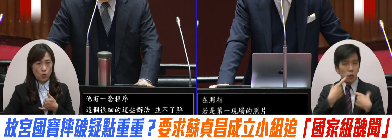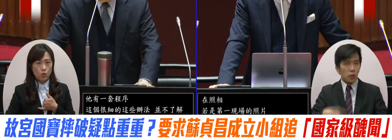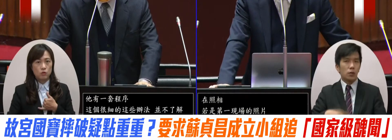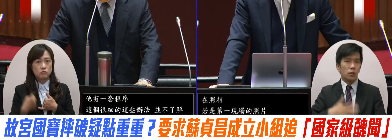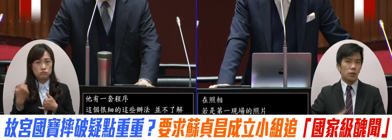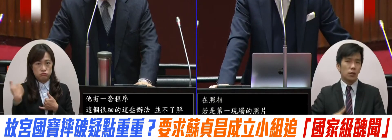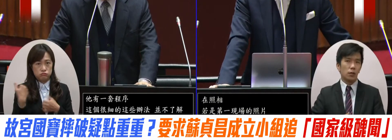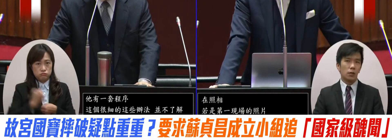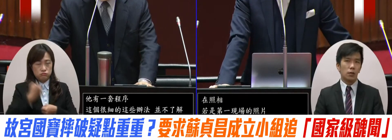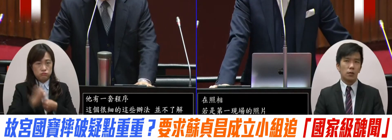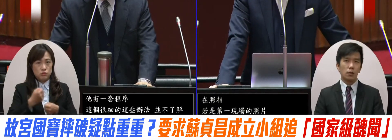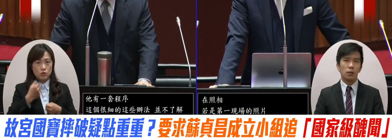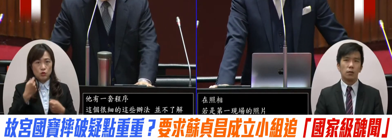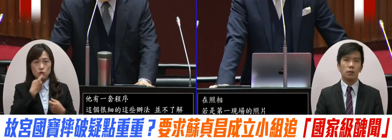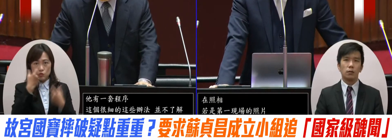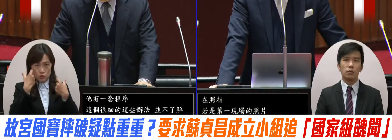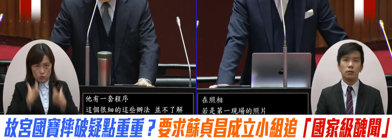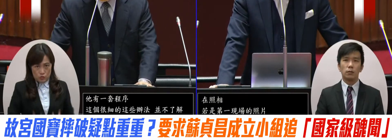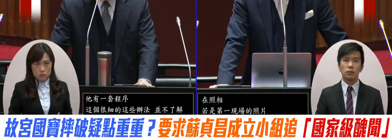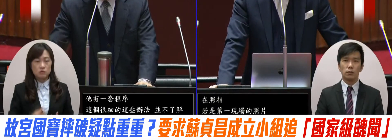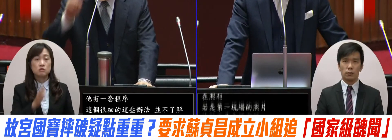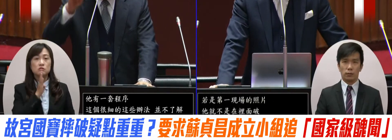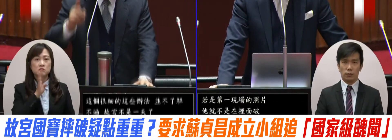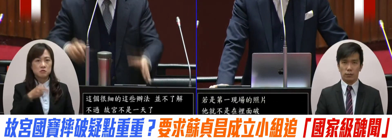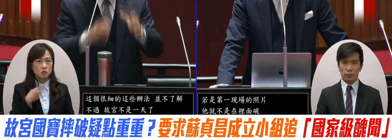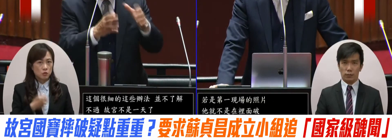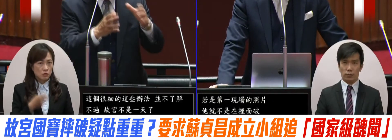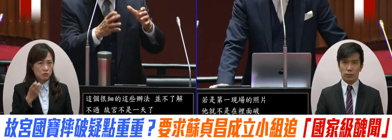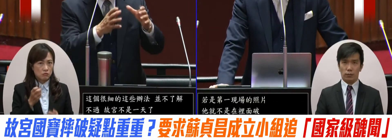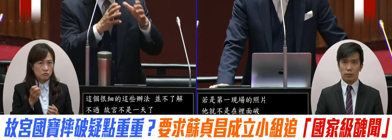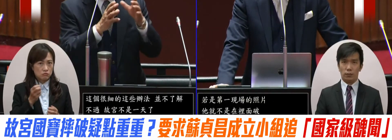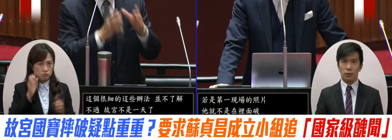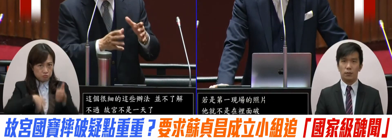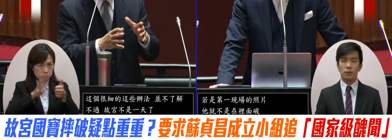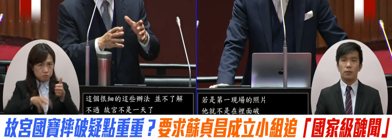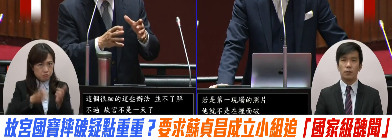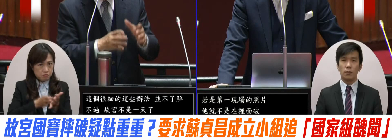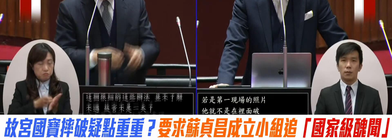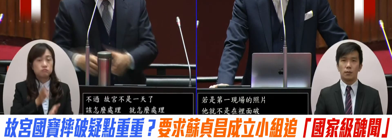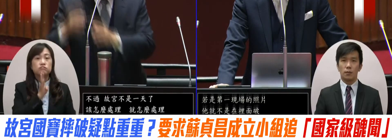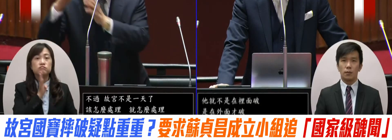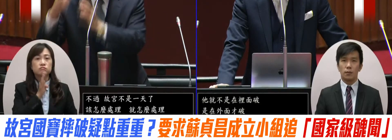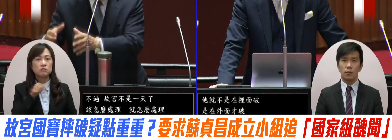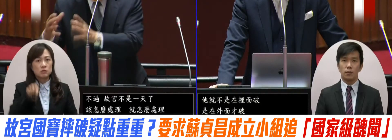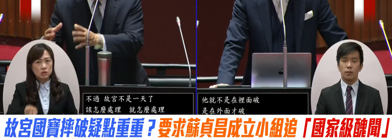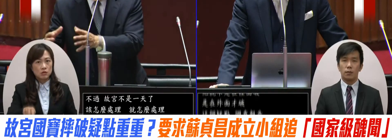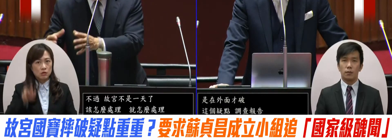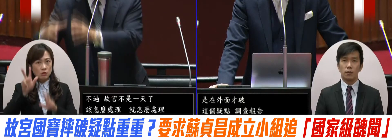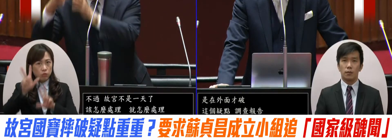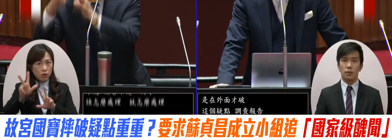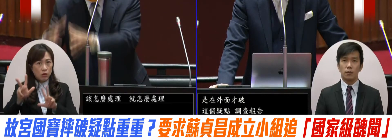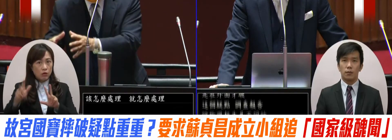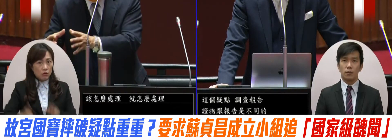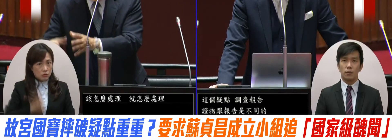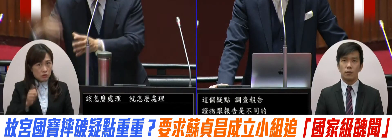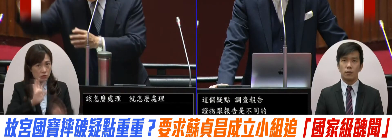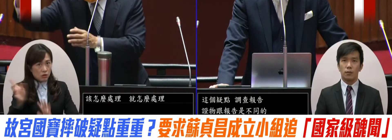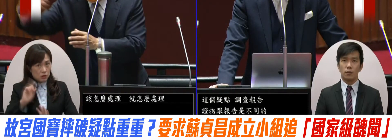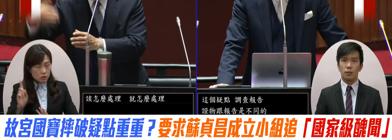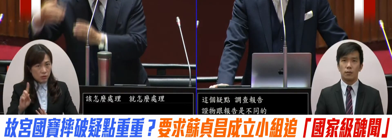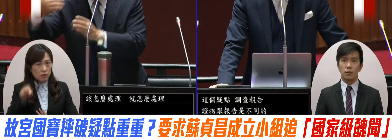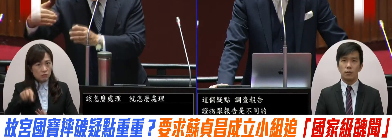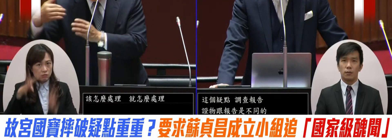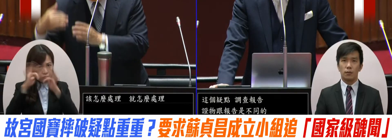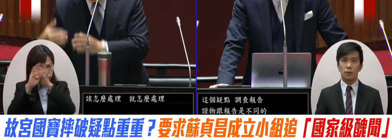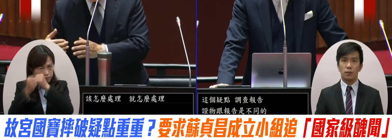过严谨的训练。律师训练的第一个就是事实是怎么一回事，所以事实查清楚，然